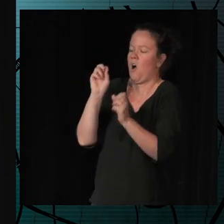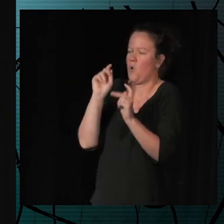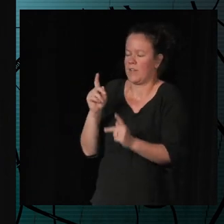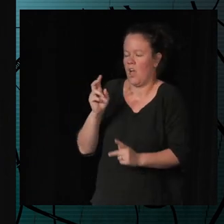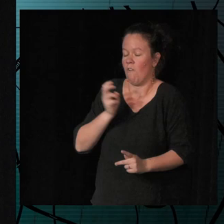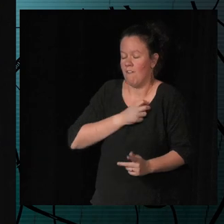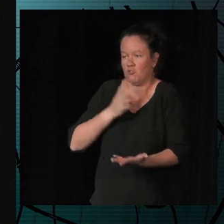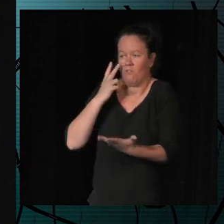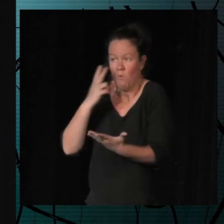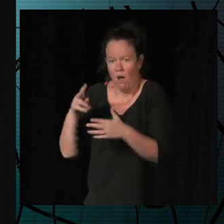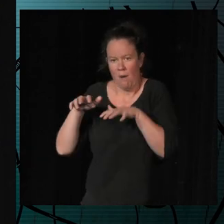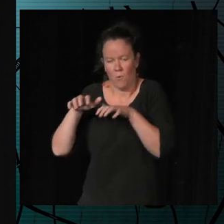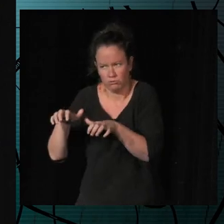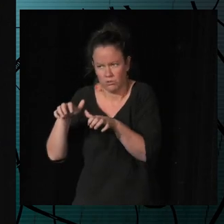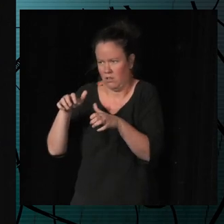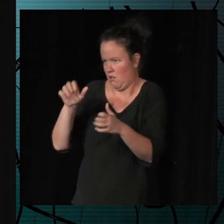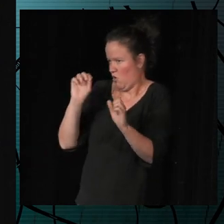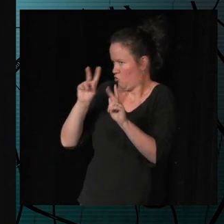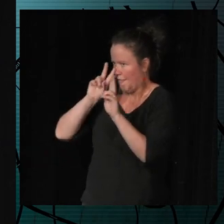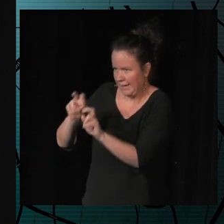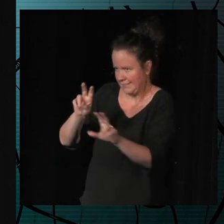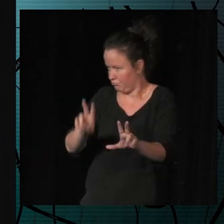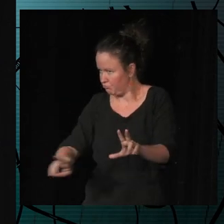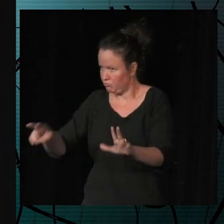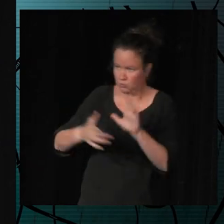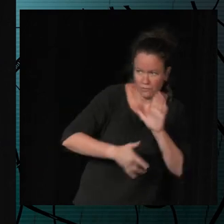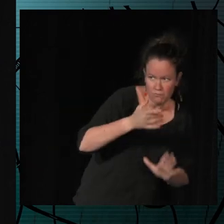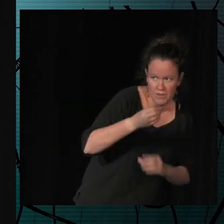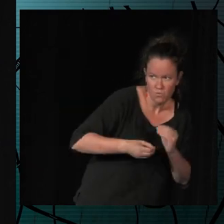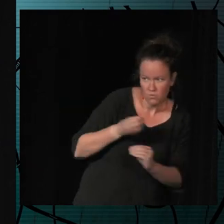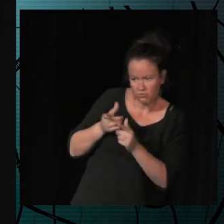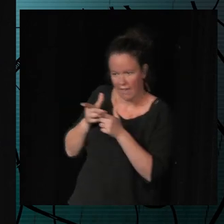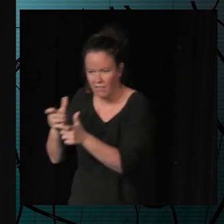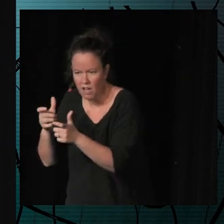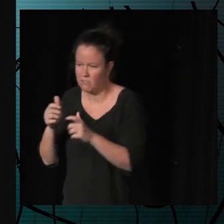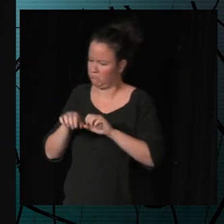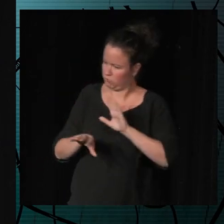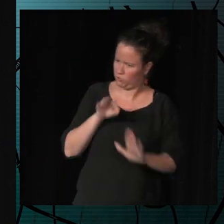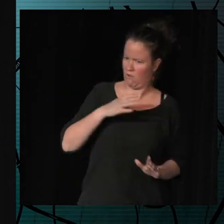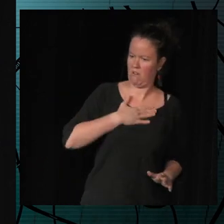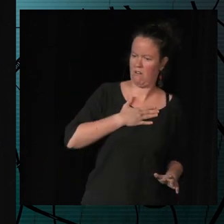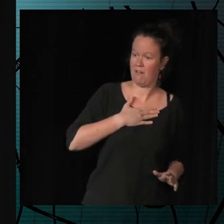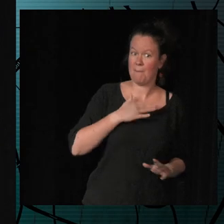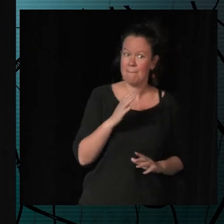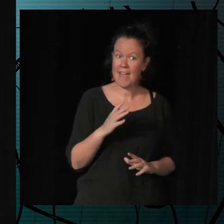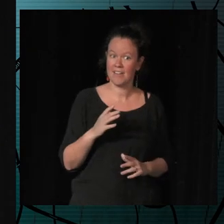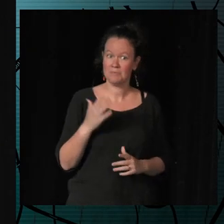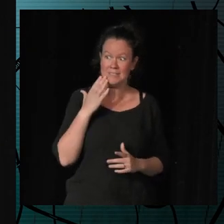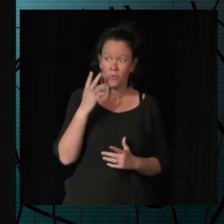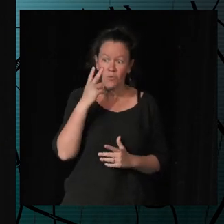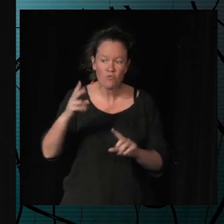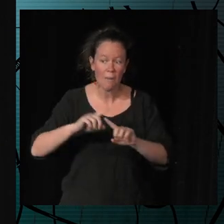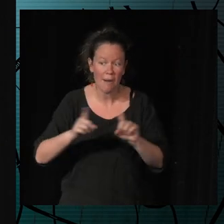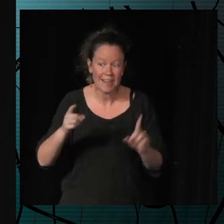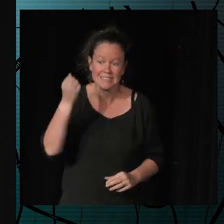peux fuir ou ou réagir mais pour moi c'est vraiment son absence qui doit créer enfin encore une fois je reviens sur cette idée d'appréhension l'absence à l'image